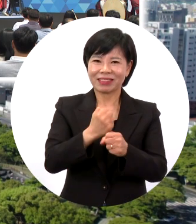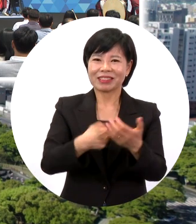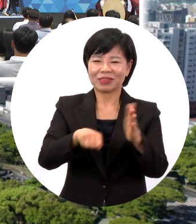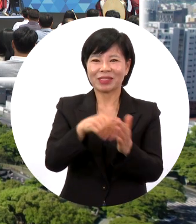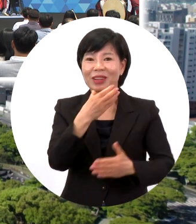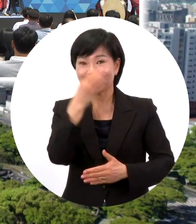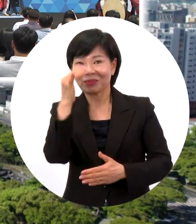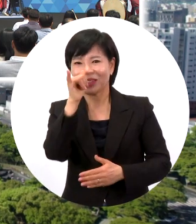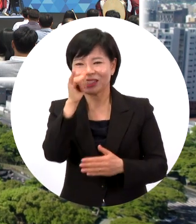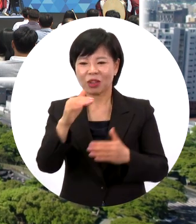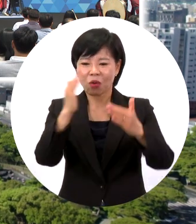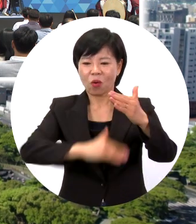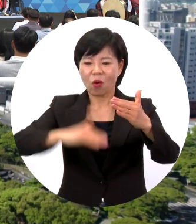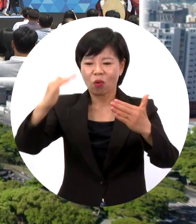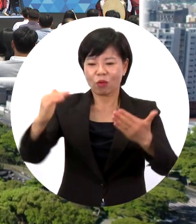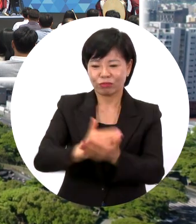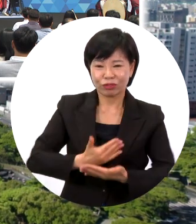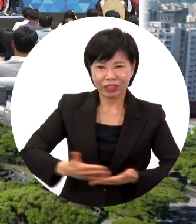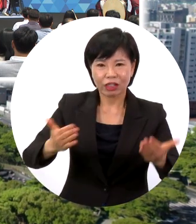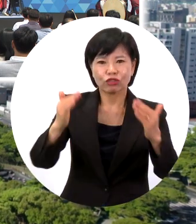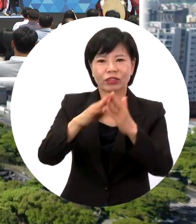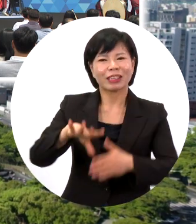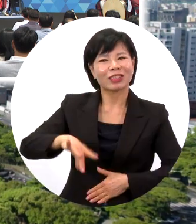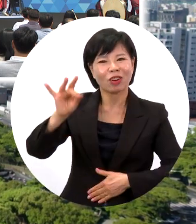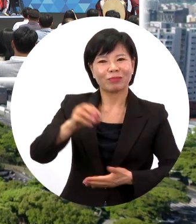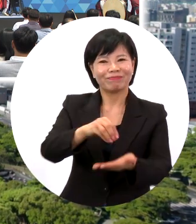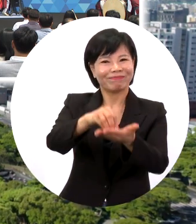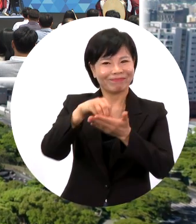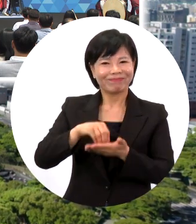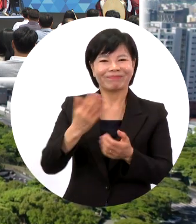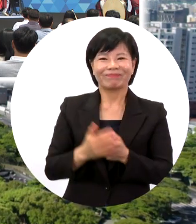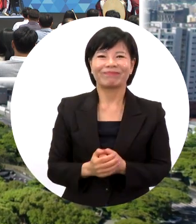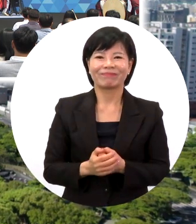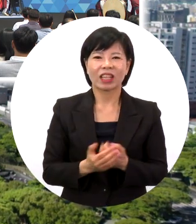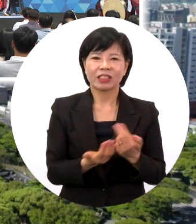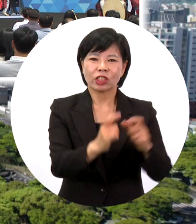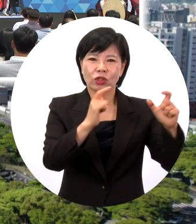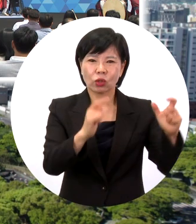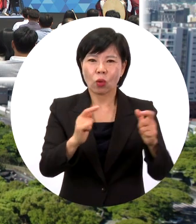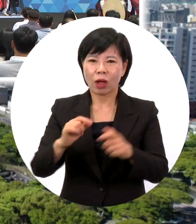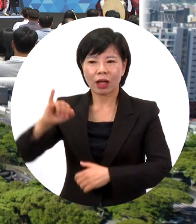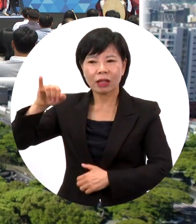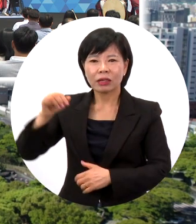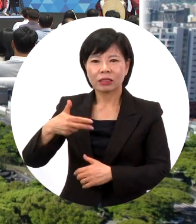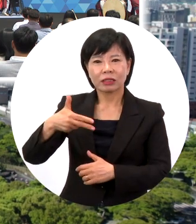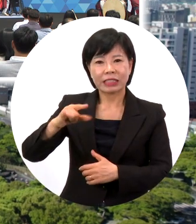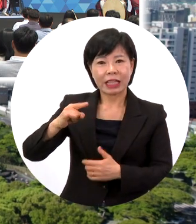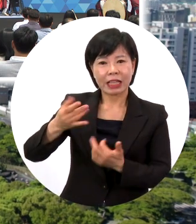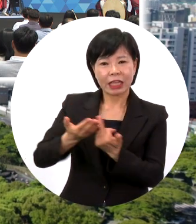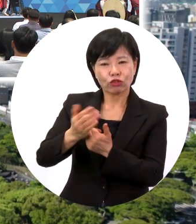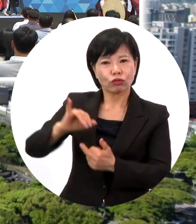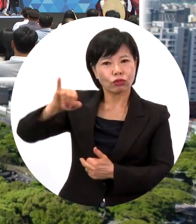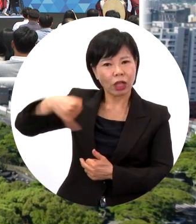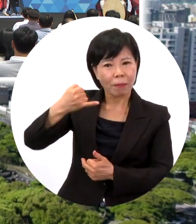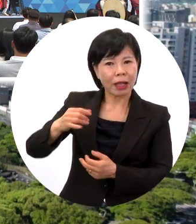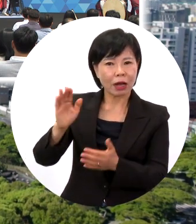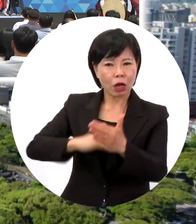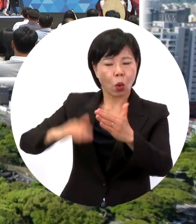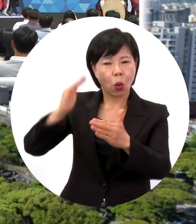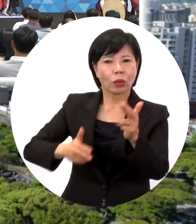실현할 공공분양주택이 제주에서는 처음으로 도입됩니다. 제주도와 제주개발공사는 23일